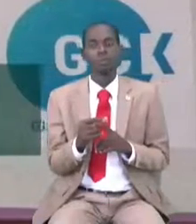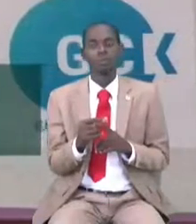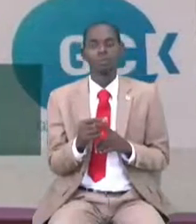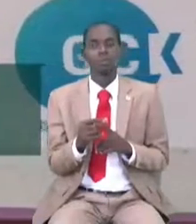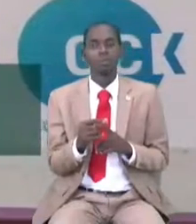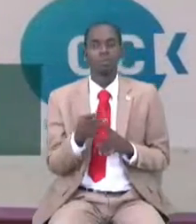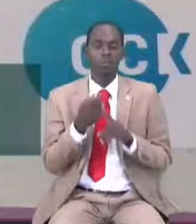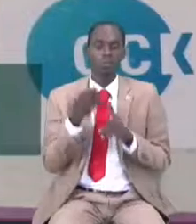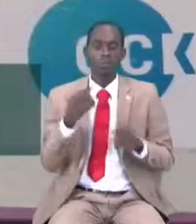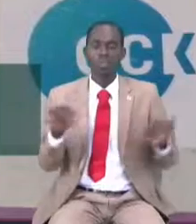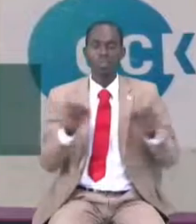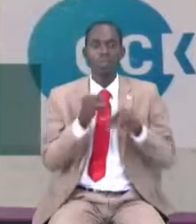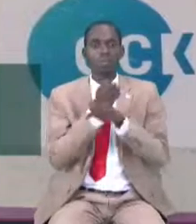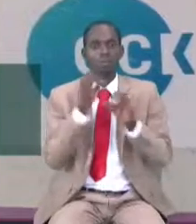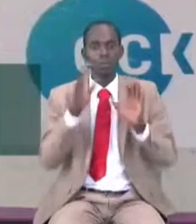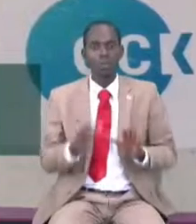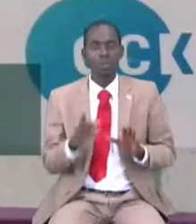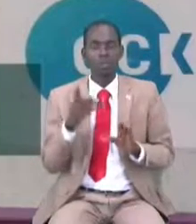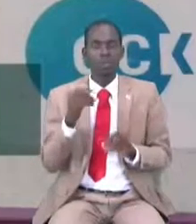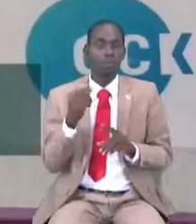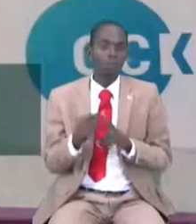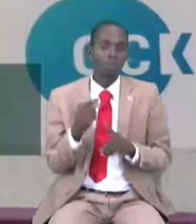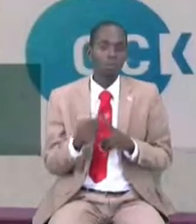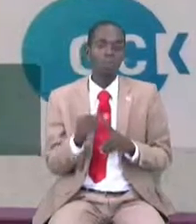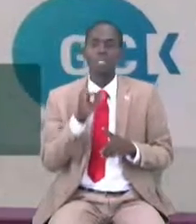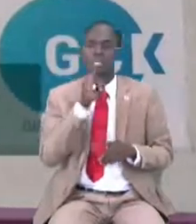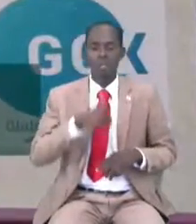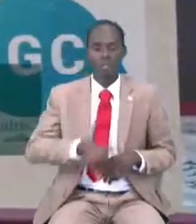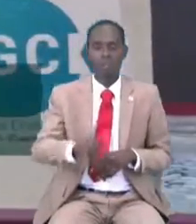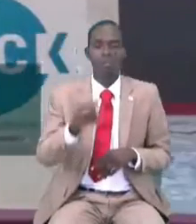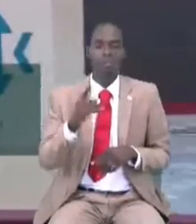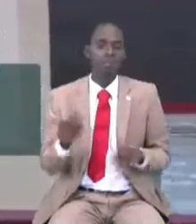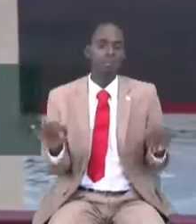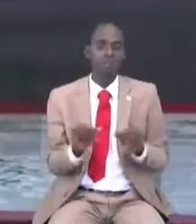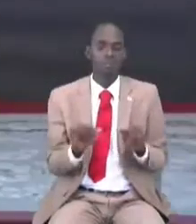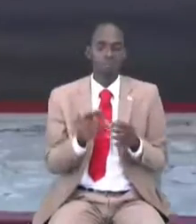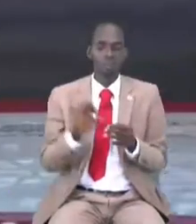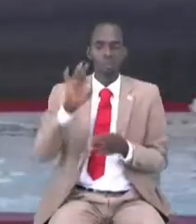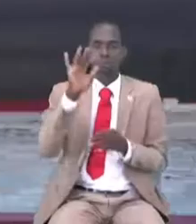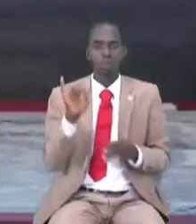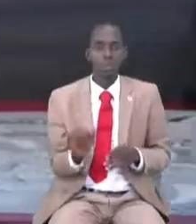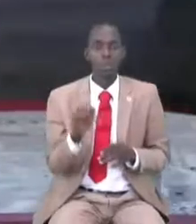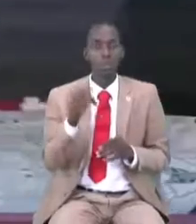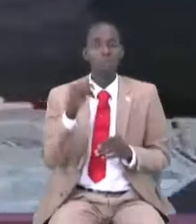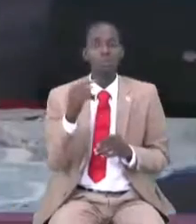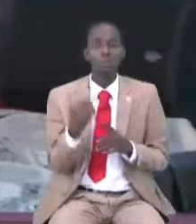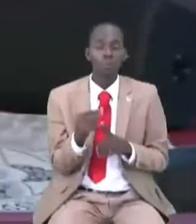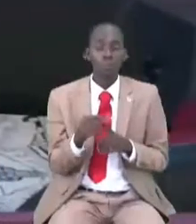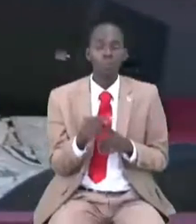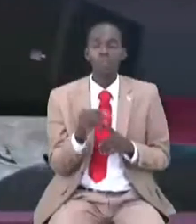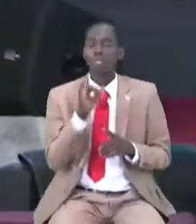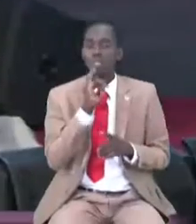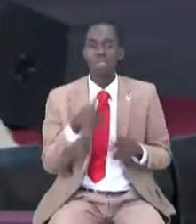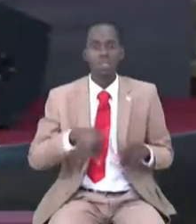même spirituellement. Le monde est le même dans le sens que tous sont péchés et sont privés de la gloire de